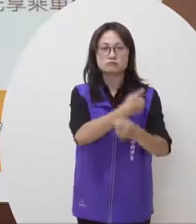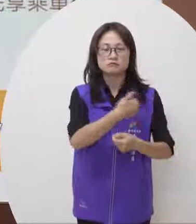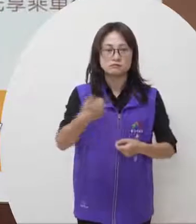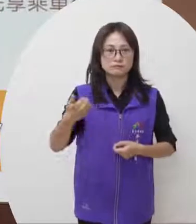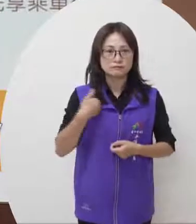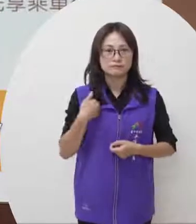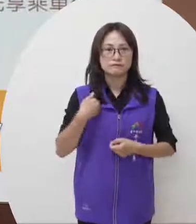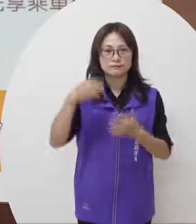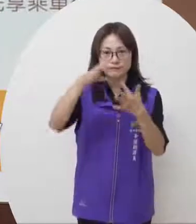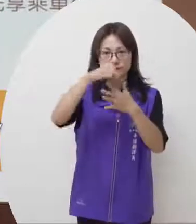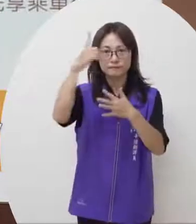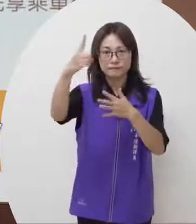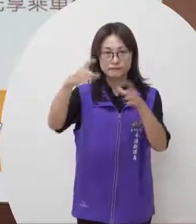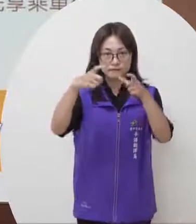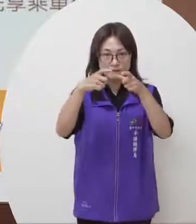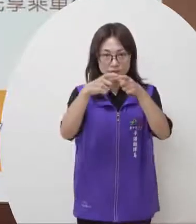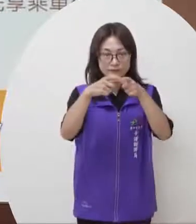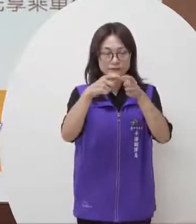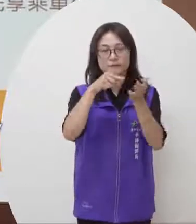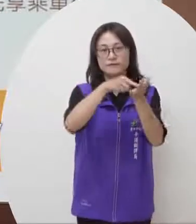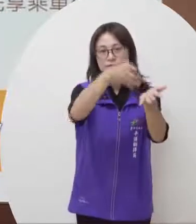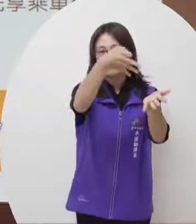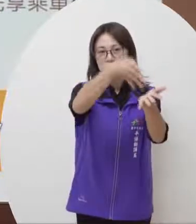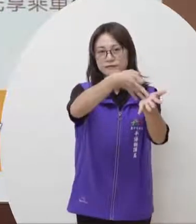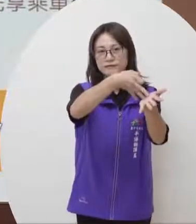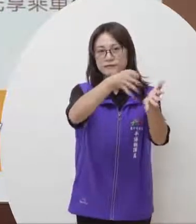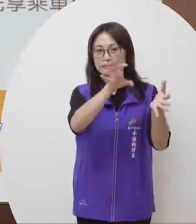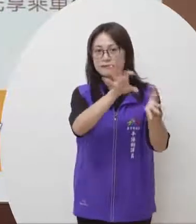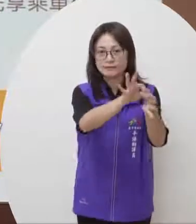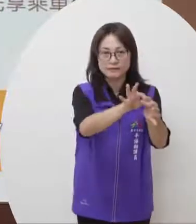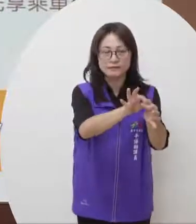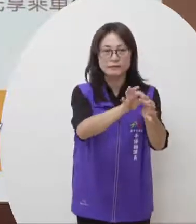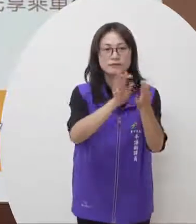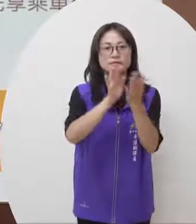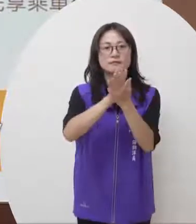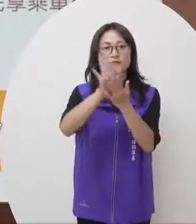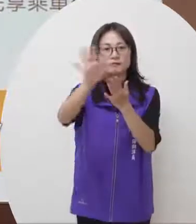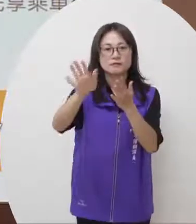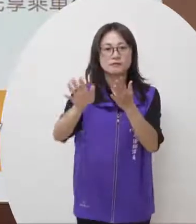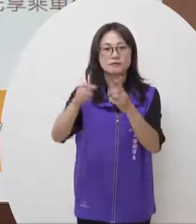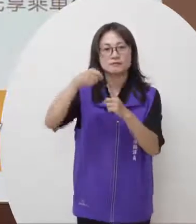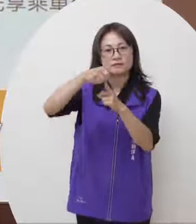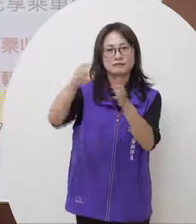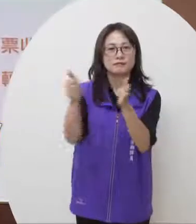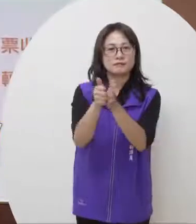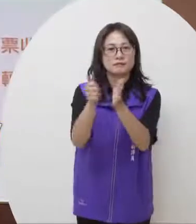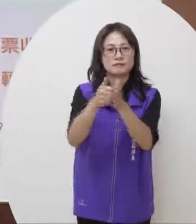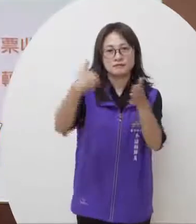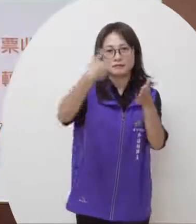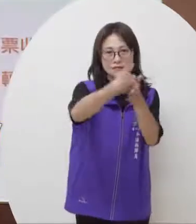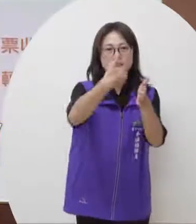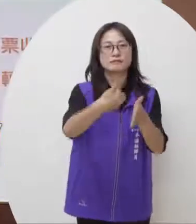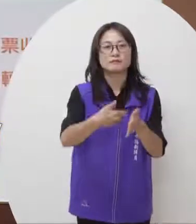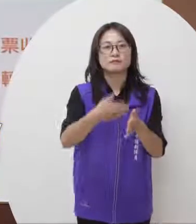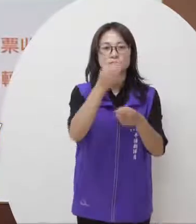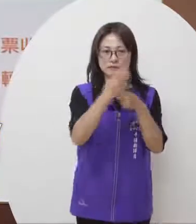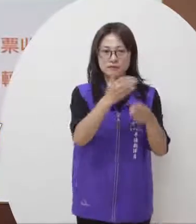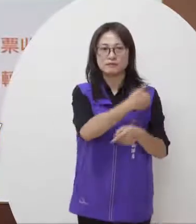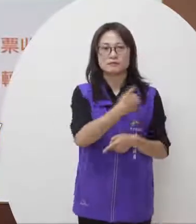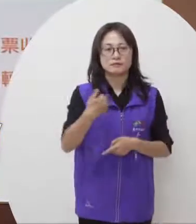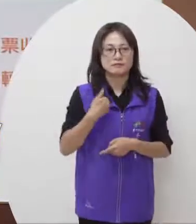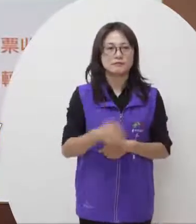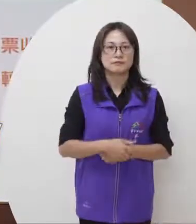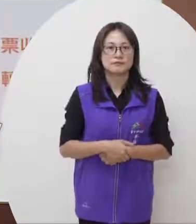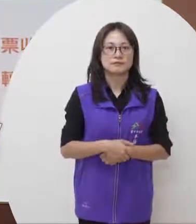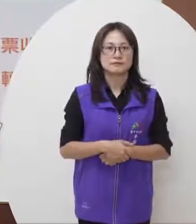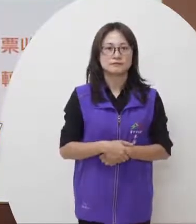后确认之后，后来你搭车就会受惠在这些相关的优惠政策下。那所以基本上市